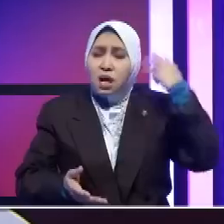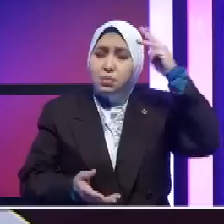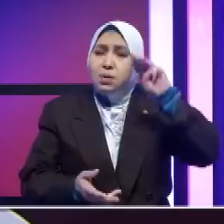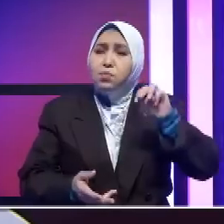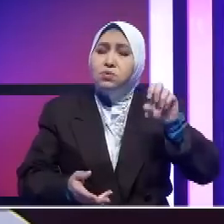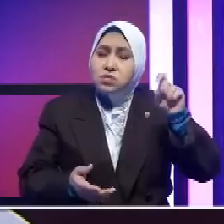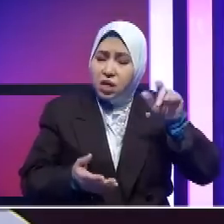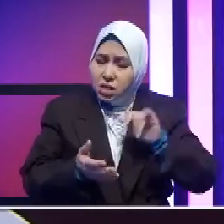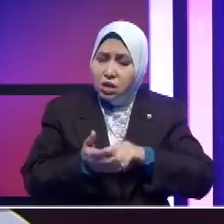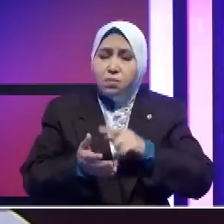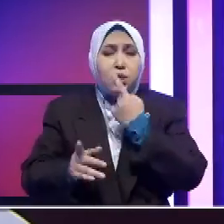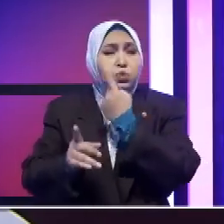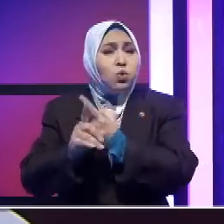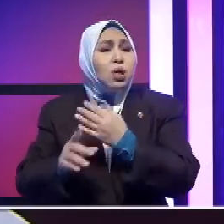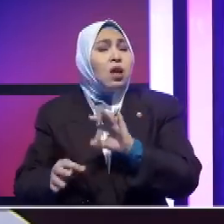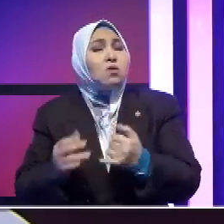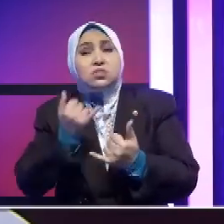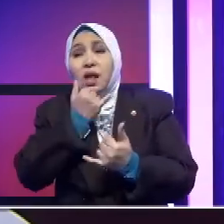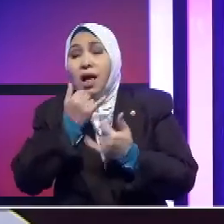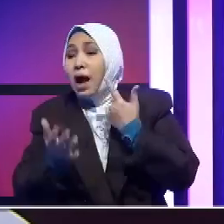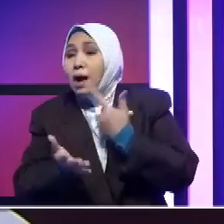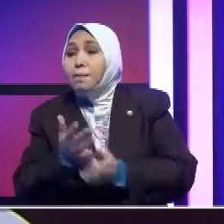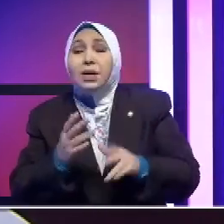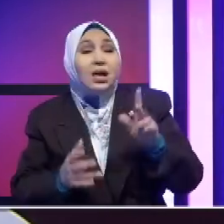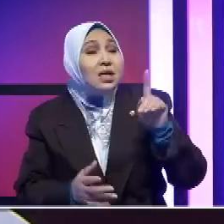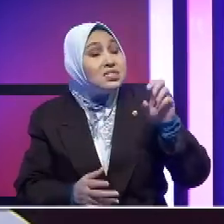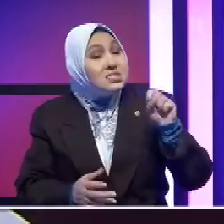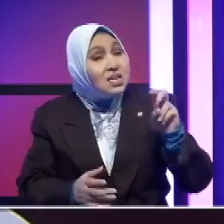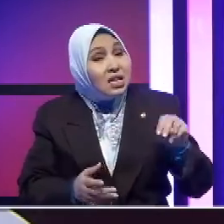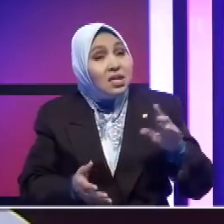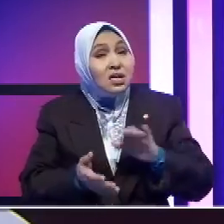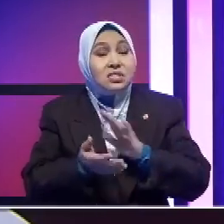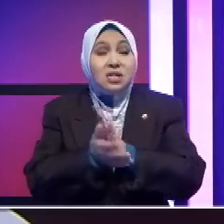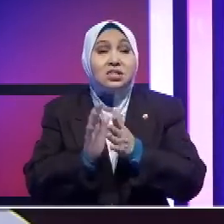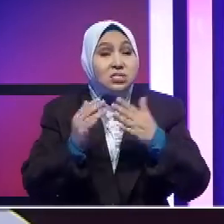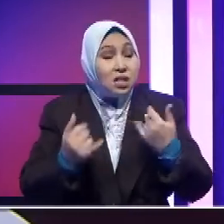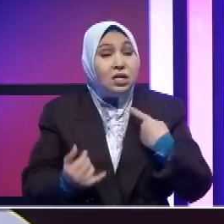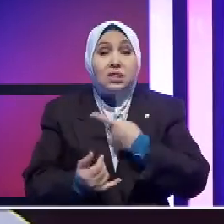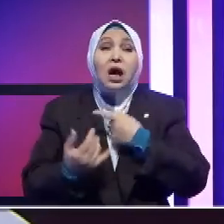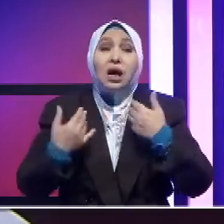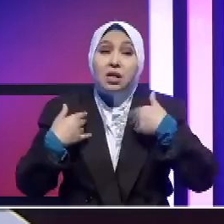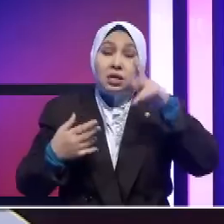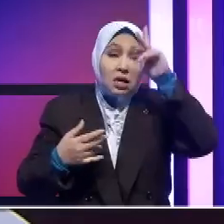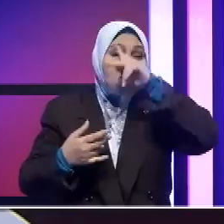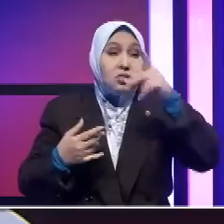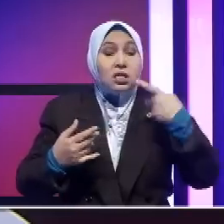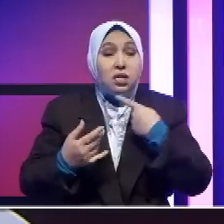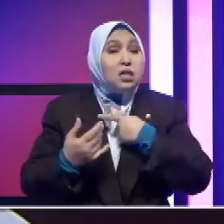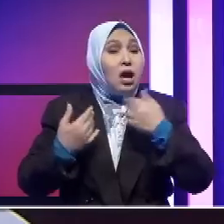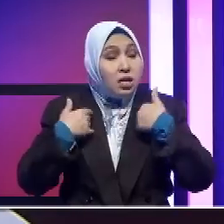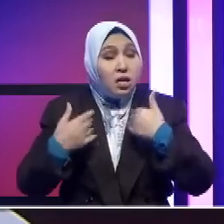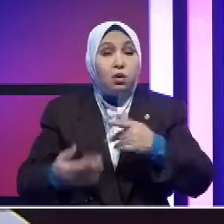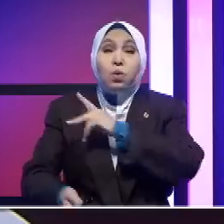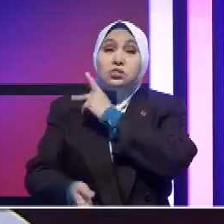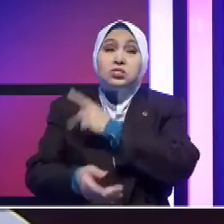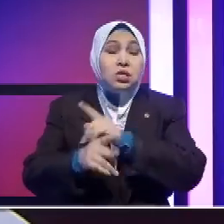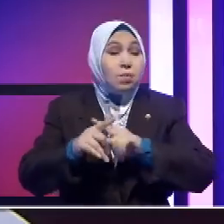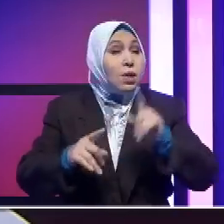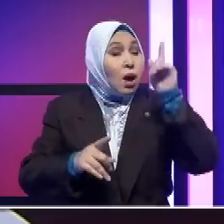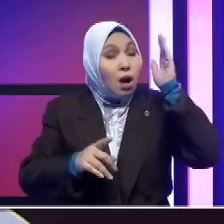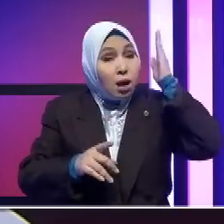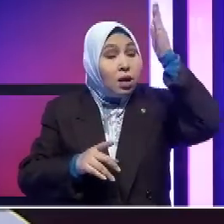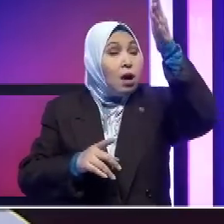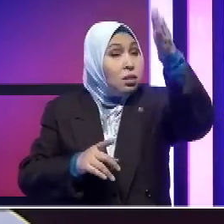betul, kalau salah apa kesannya. Dan kali ini kita sekarang ada kerajaan, kita sekarang ada kuasa. Tetapi kalau satu hari